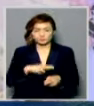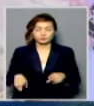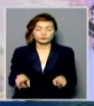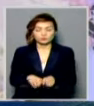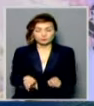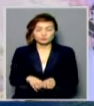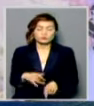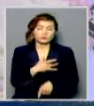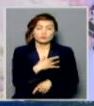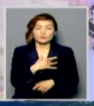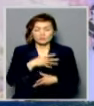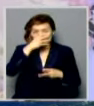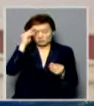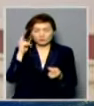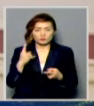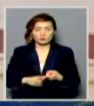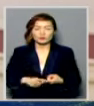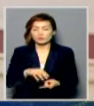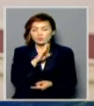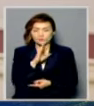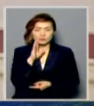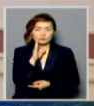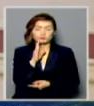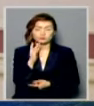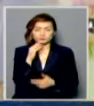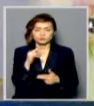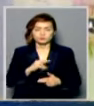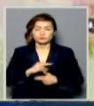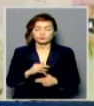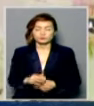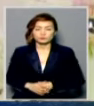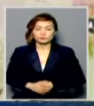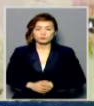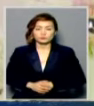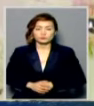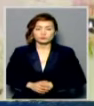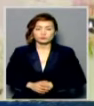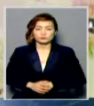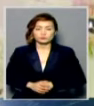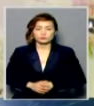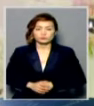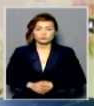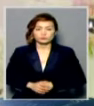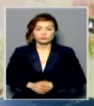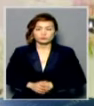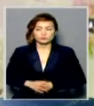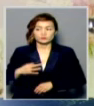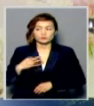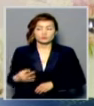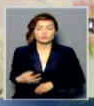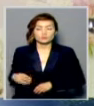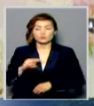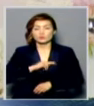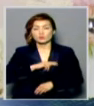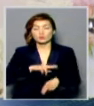да, бұл жүрегінде ұмытылмас шарасы бар ана үшін көңілге медеу. Балам өзінің мемлекеттік органда